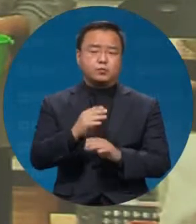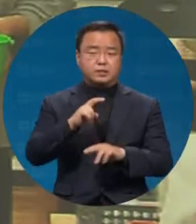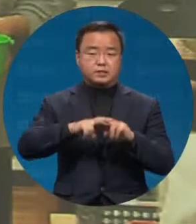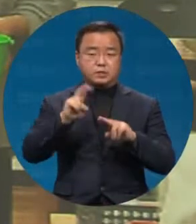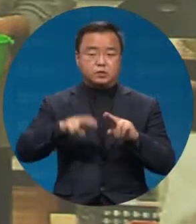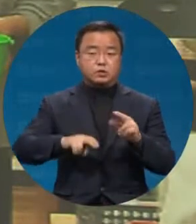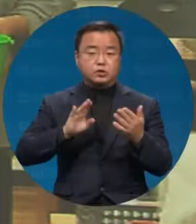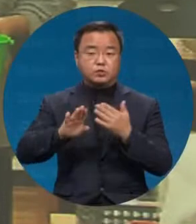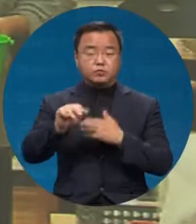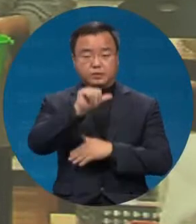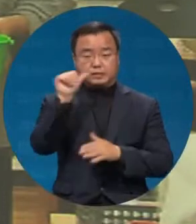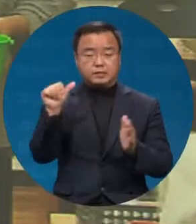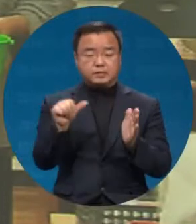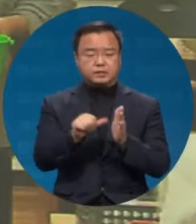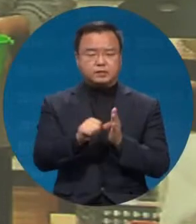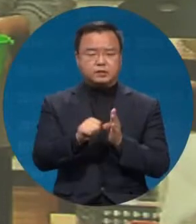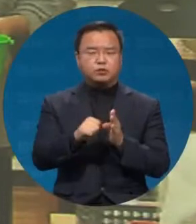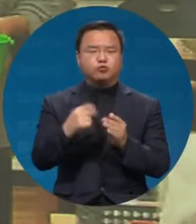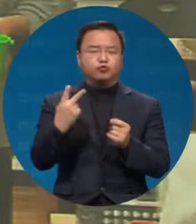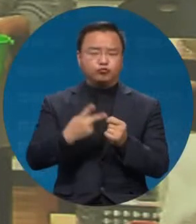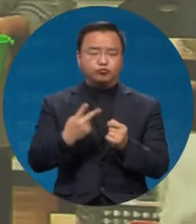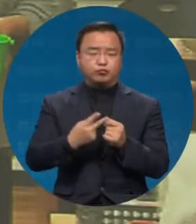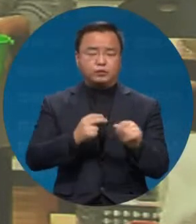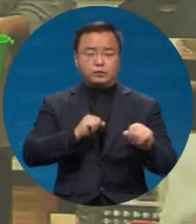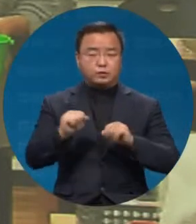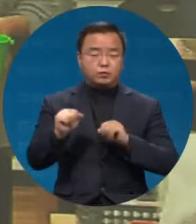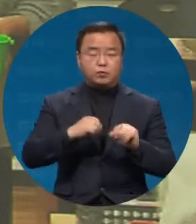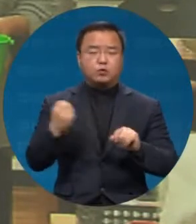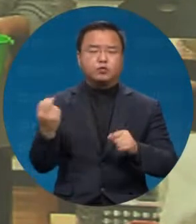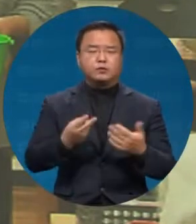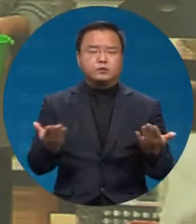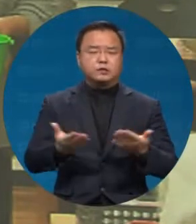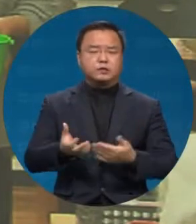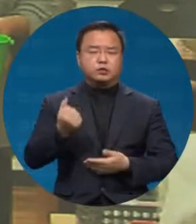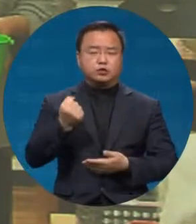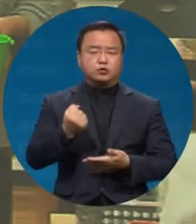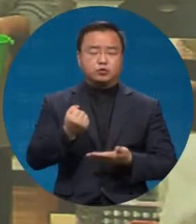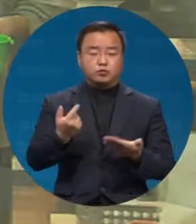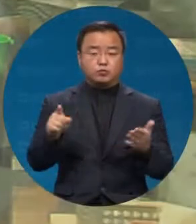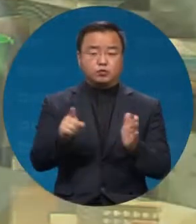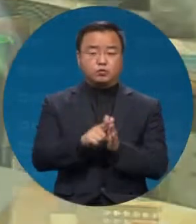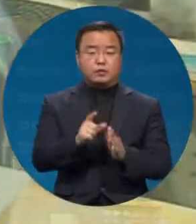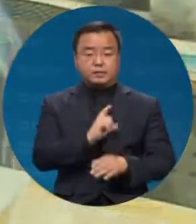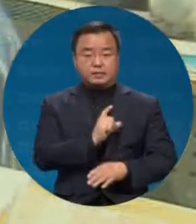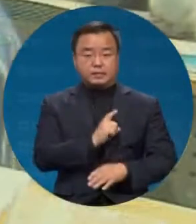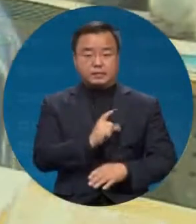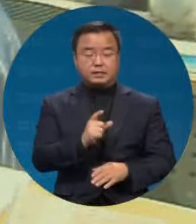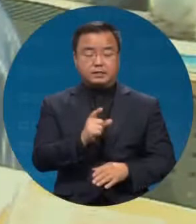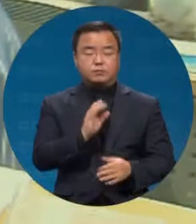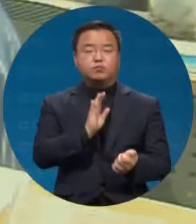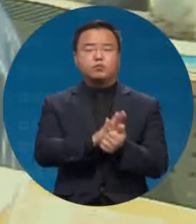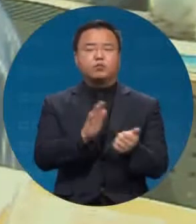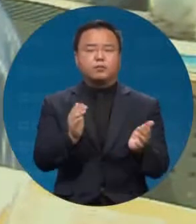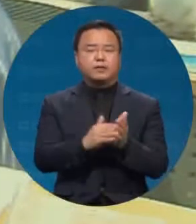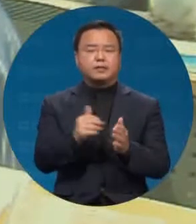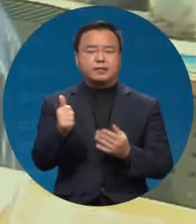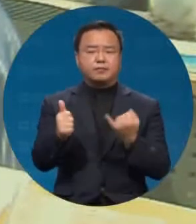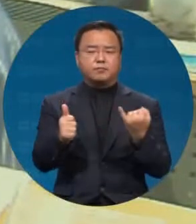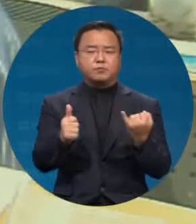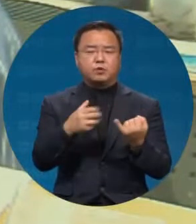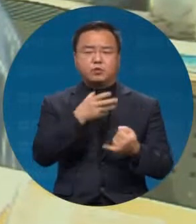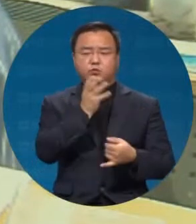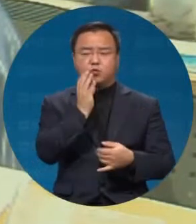경력단절 여성과 재취업을 위한 자격증 수업까지 이렇게 남녀노소를 가리지 않고 평생교육의